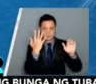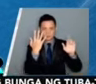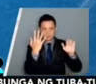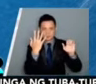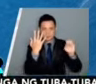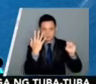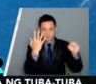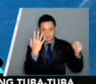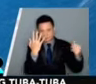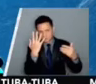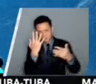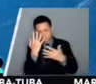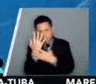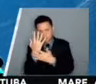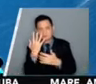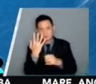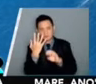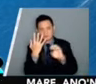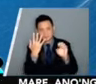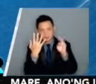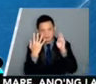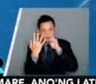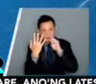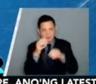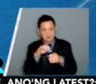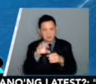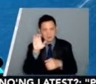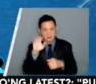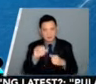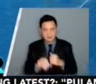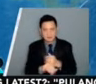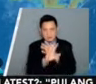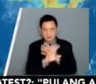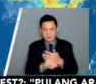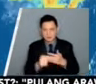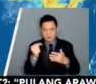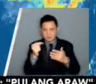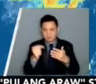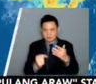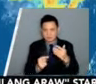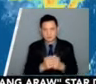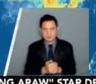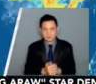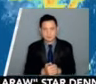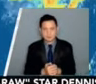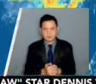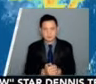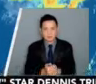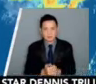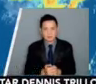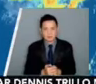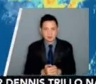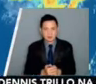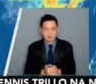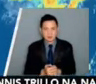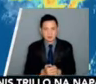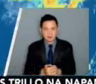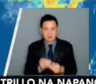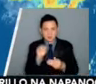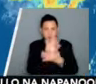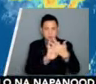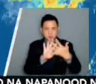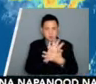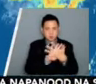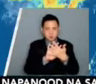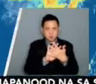Eastern Visayas, Caraga at Davao Region ayon po sa PAGASA. Wala namang direktang epekto sa lagay ng panahon sa bansa, ang bagong bagyo